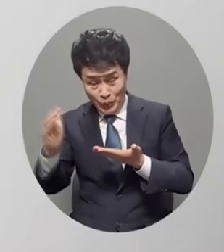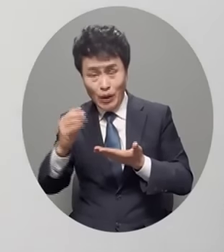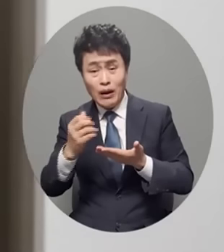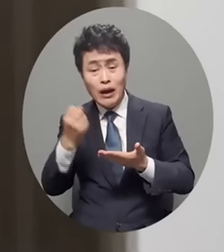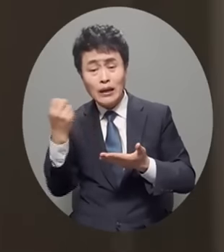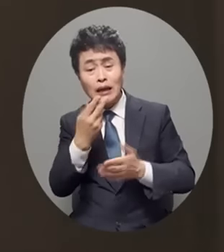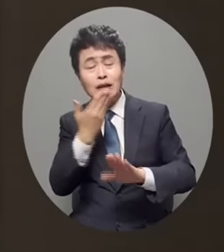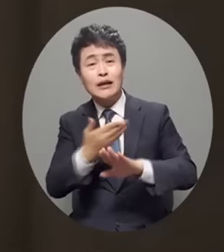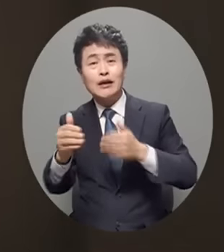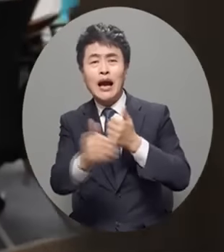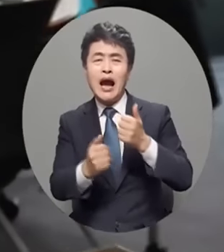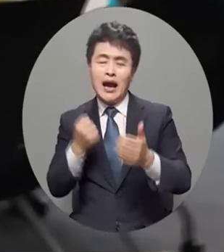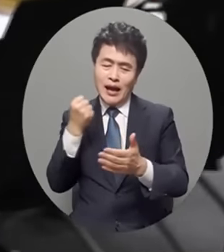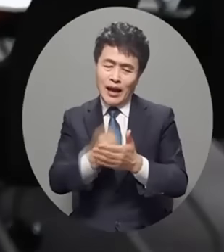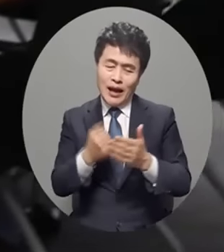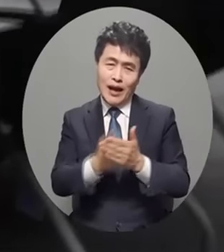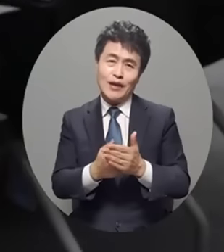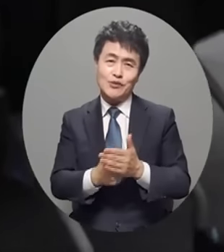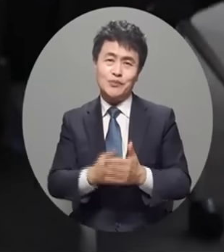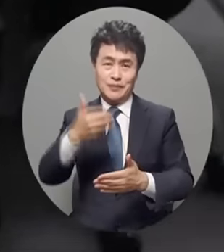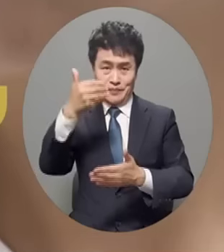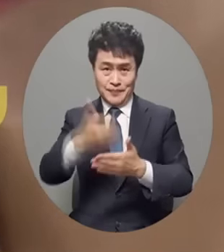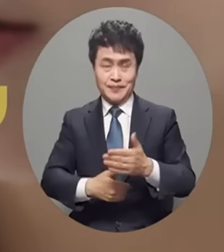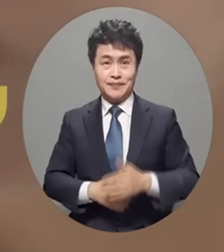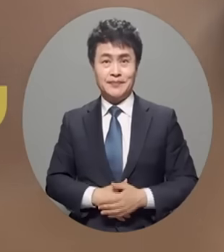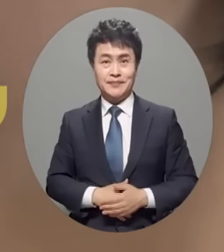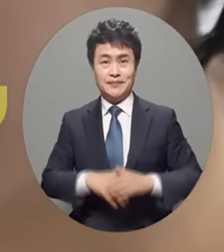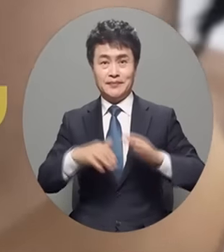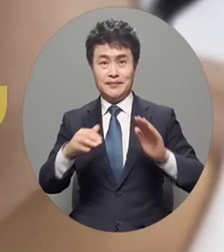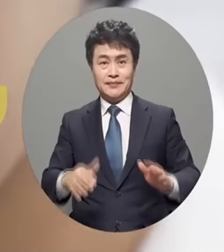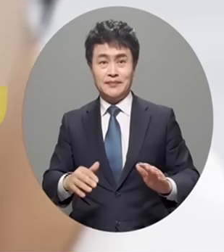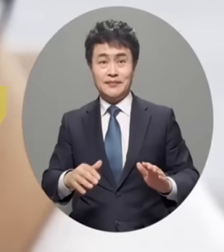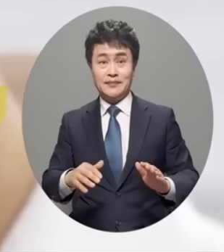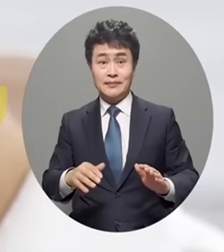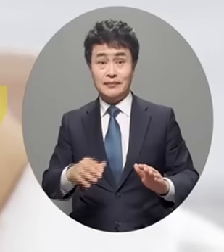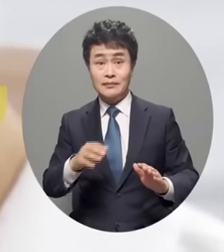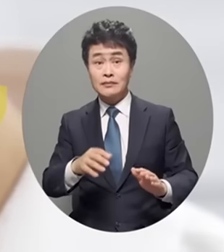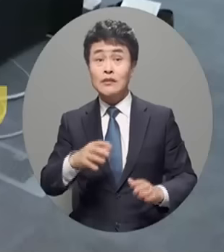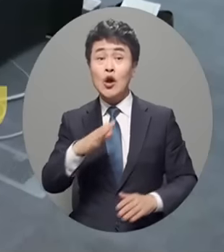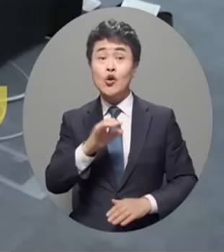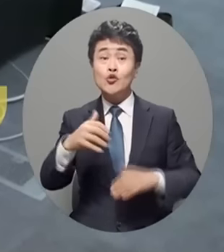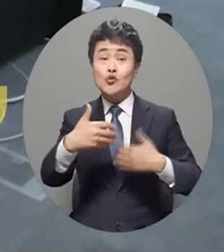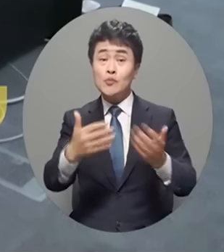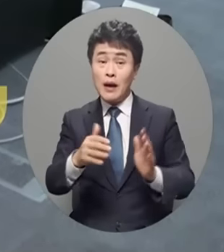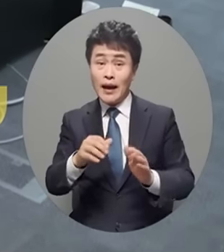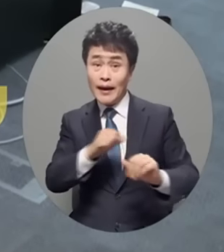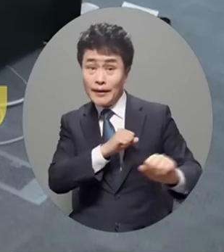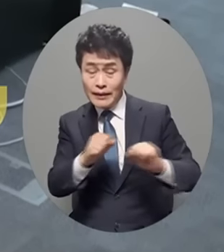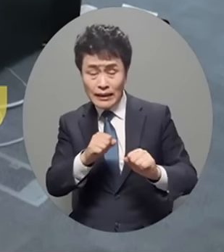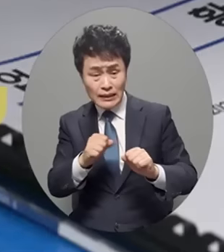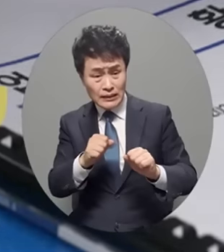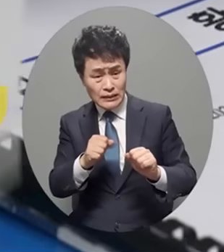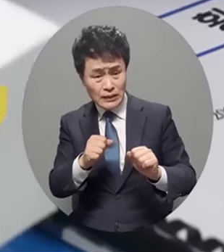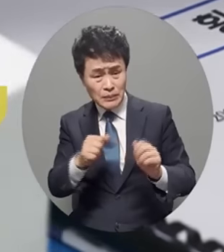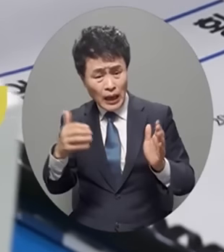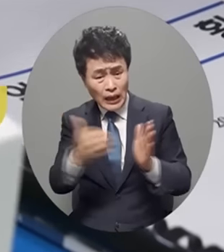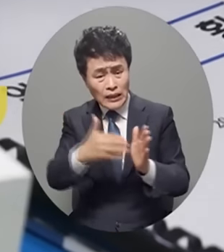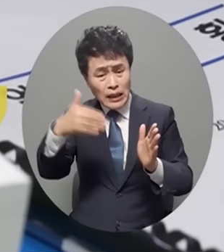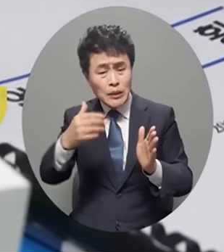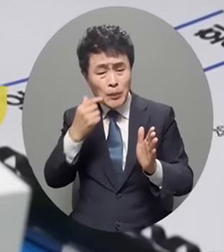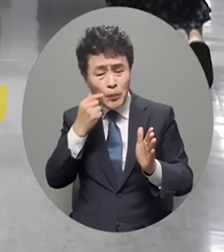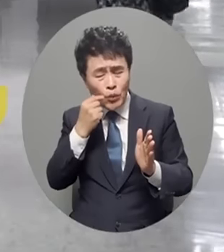의원실엔 아쉬움이 가득합니다. 이슈 파이팅을 하고 띄우기는 했어도 끝을 맺지 못한 이슈들이 많으니까 이제